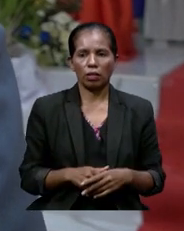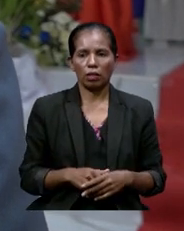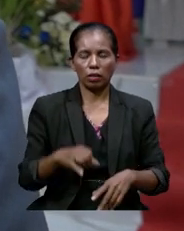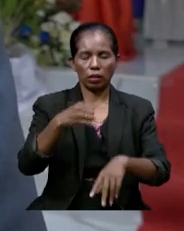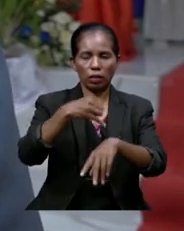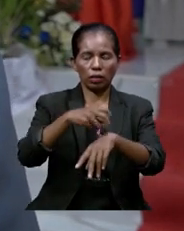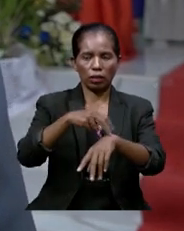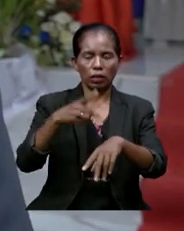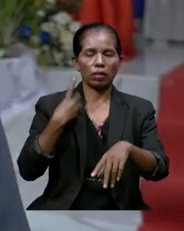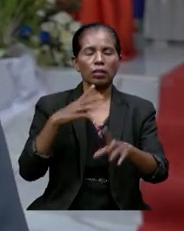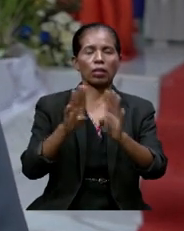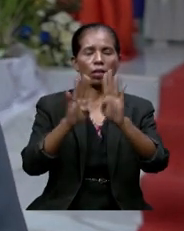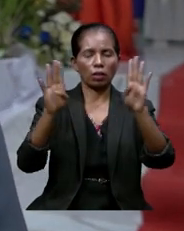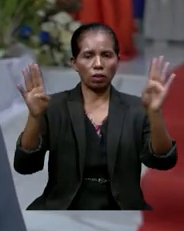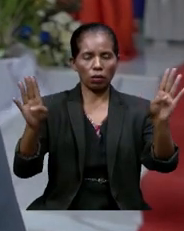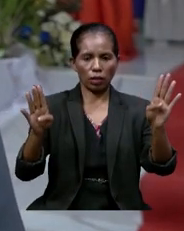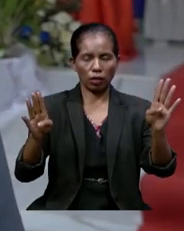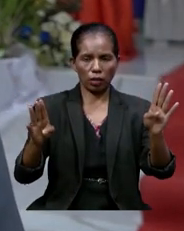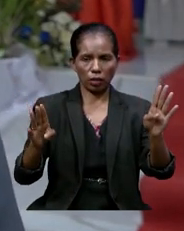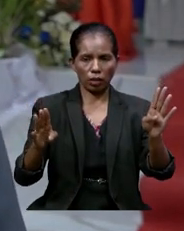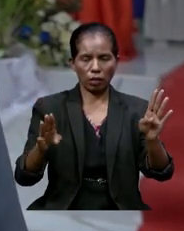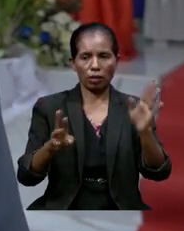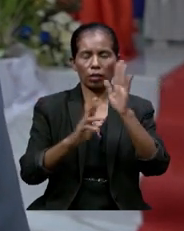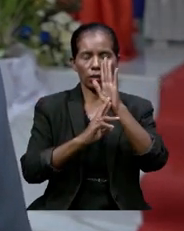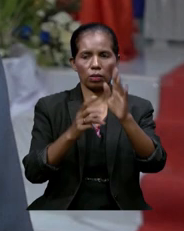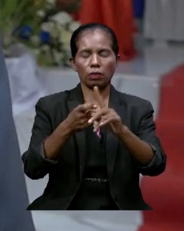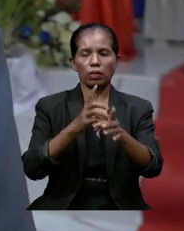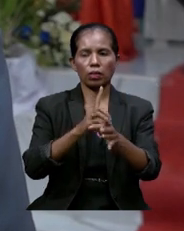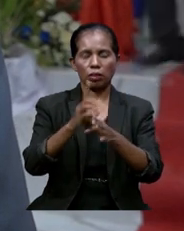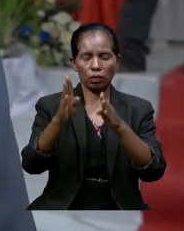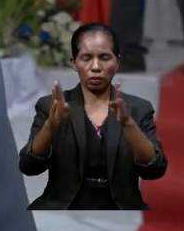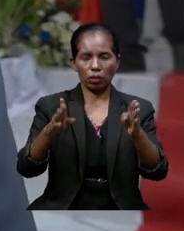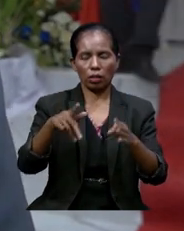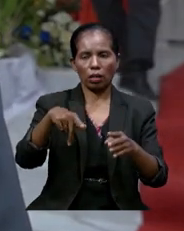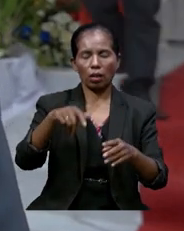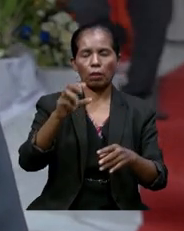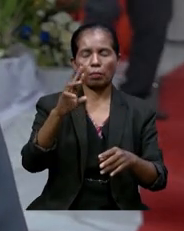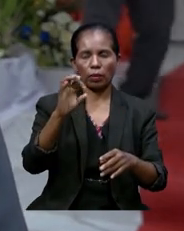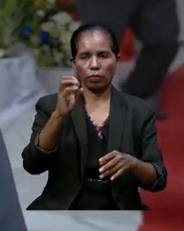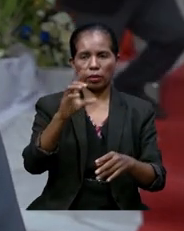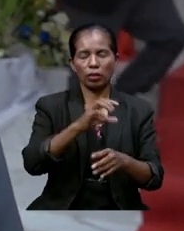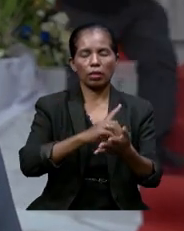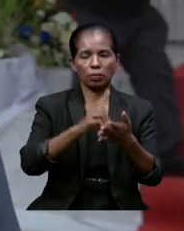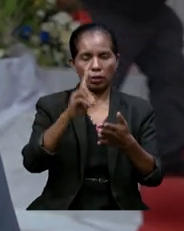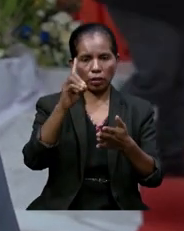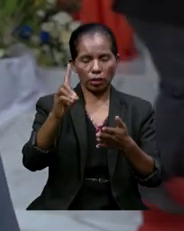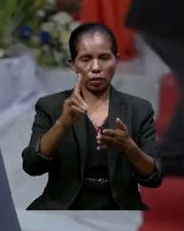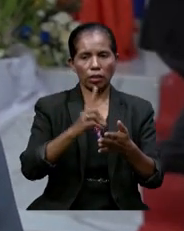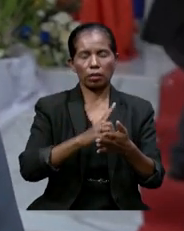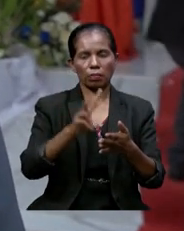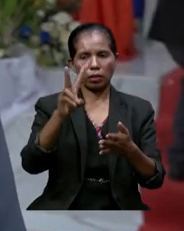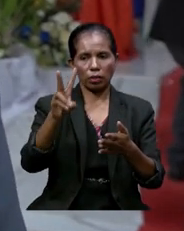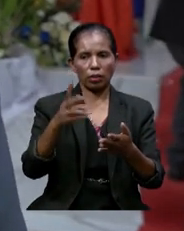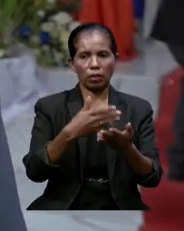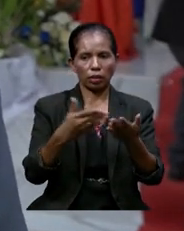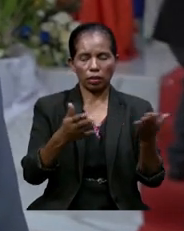internasional mai be ita loket tender how relator di khusus direktur aprovisionamento katak mais ou menos semana ida ka semana rua